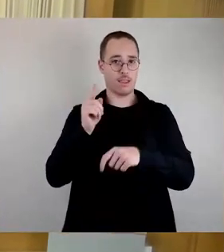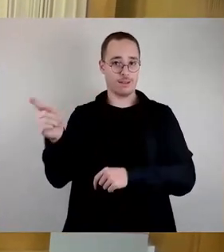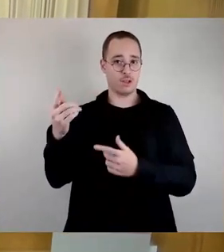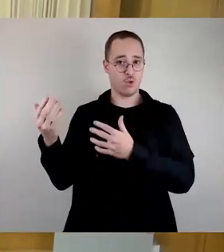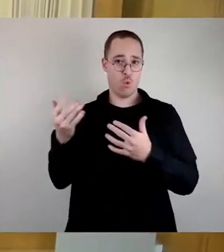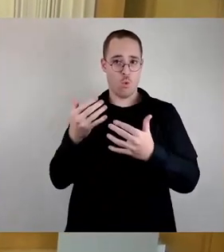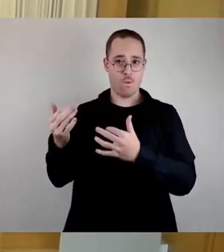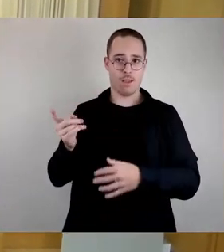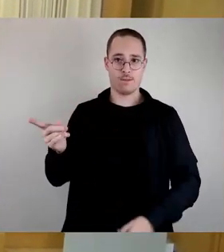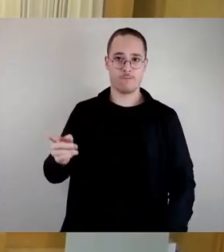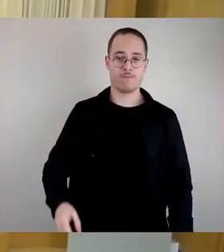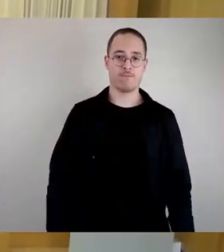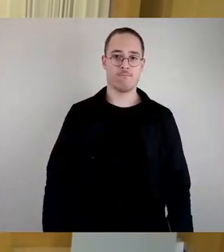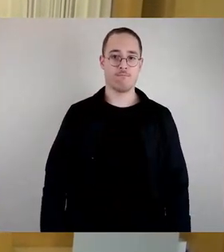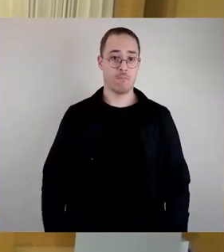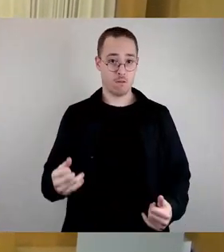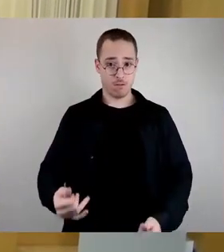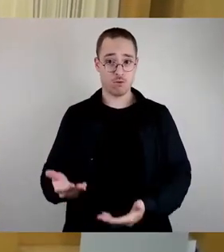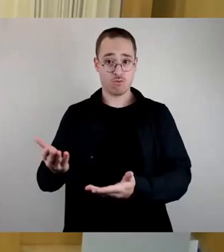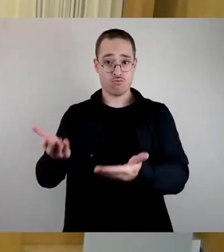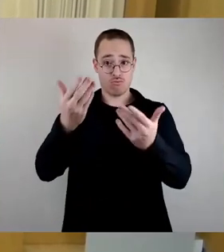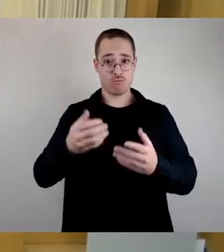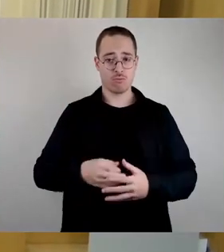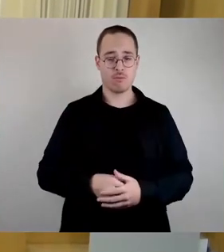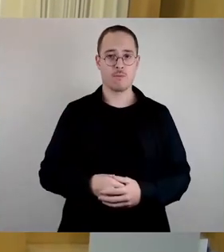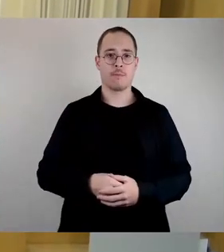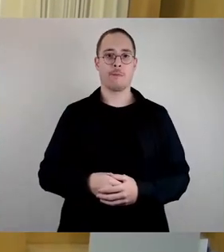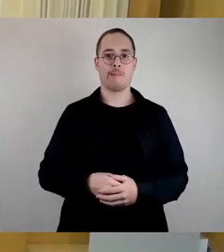Reihe eingebracht zu werden. Frau Gaspari.